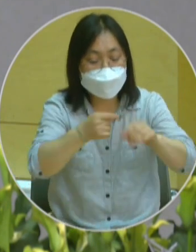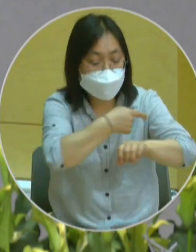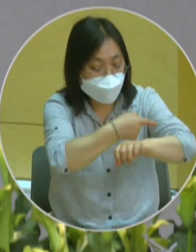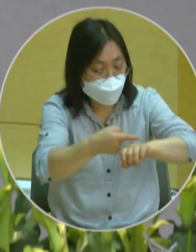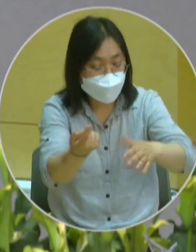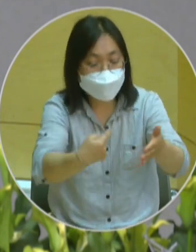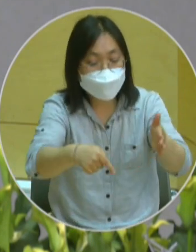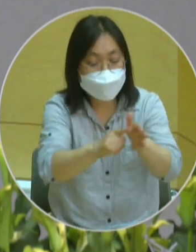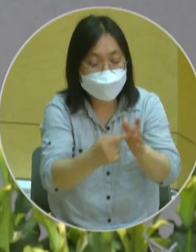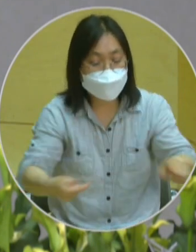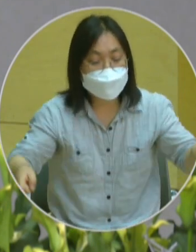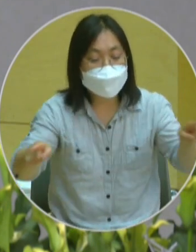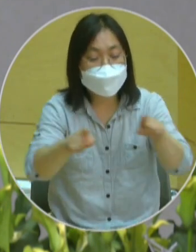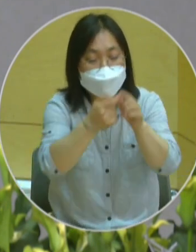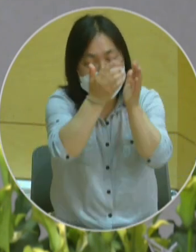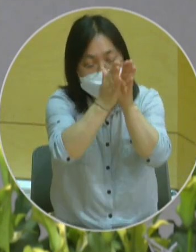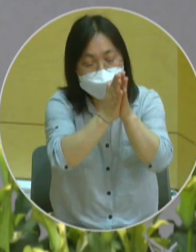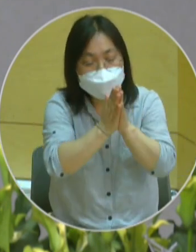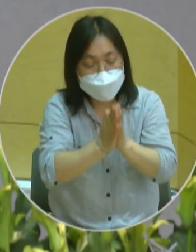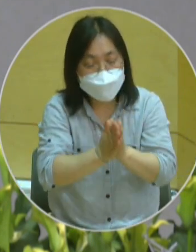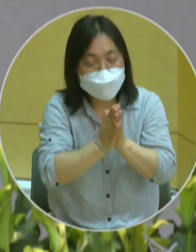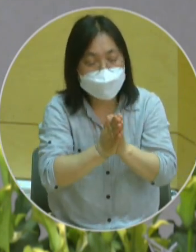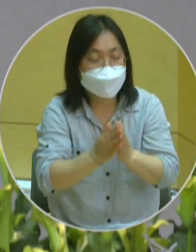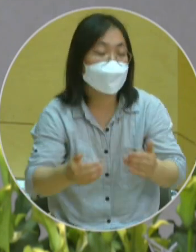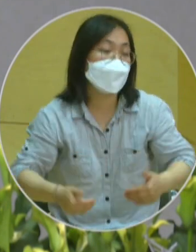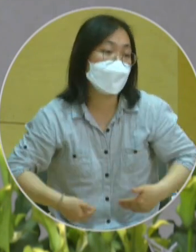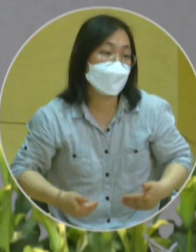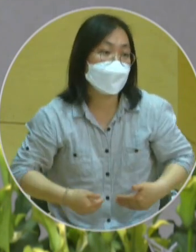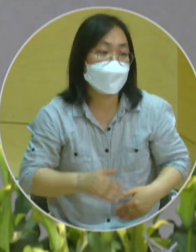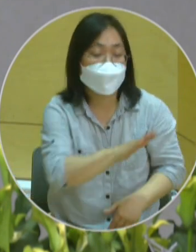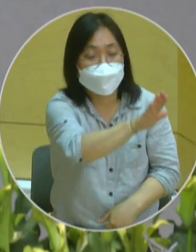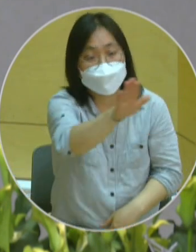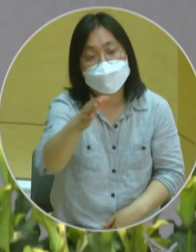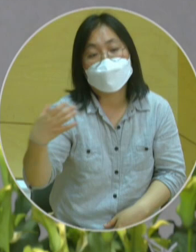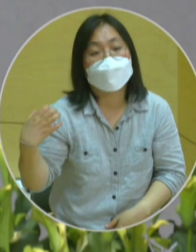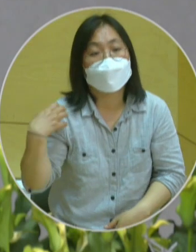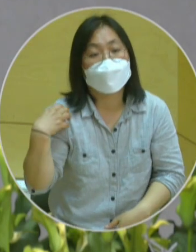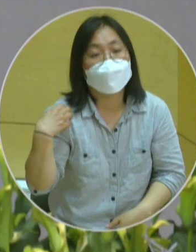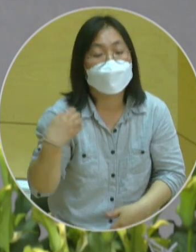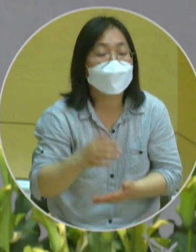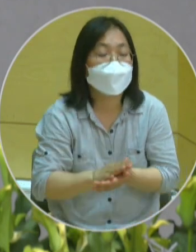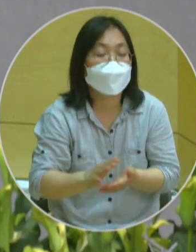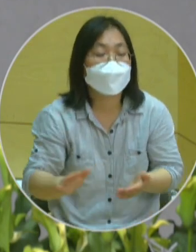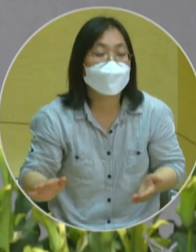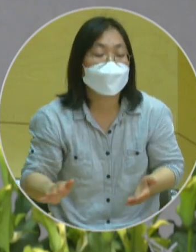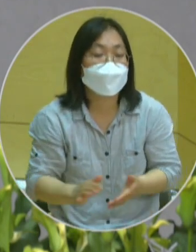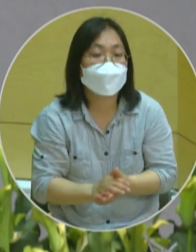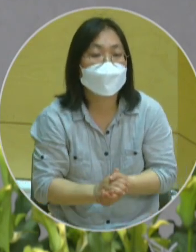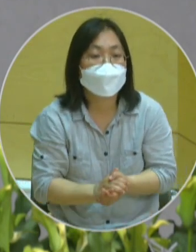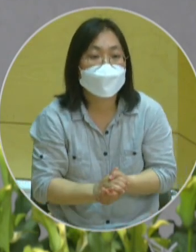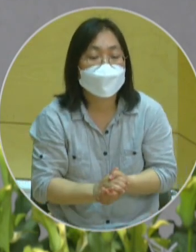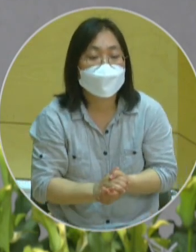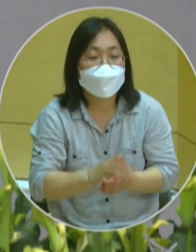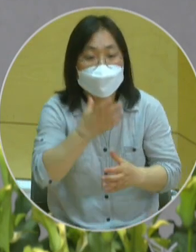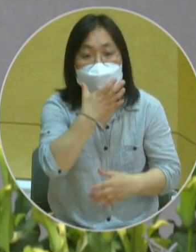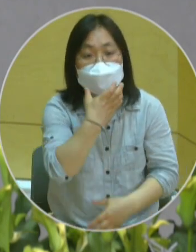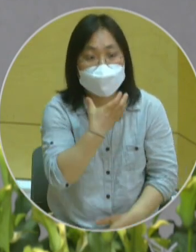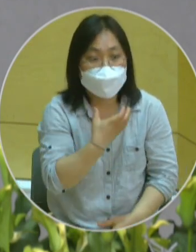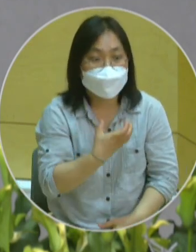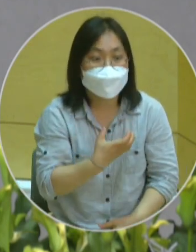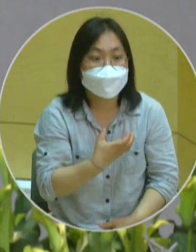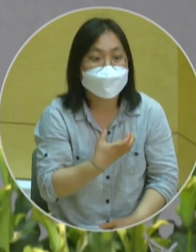위해서 함께 기도하는 것이 필요하지 않을까요? 그것이 의무 아닙니까? 바로 이